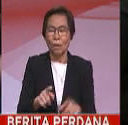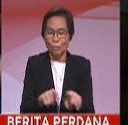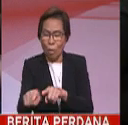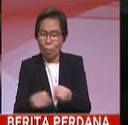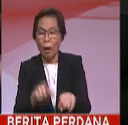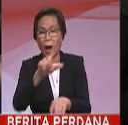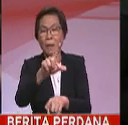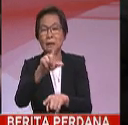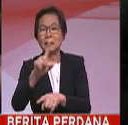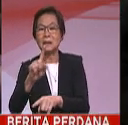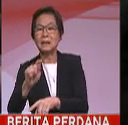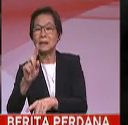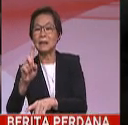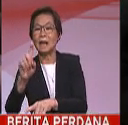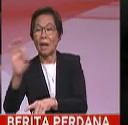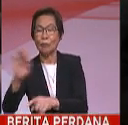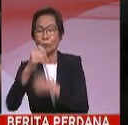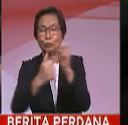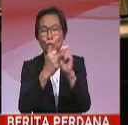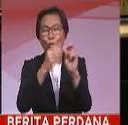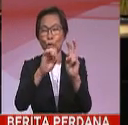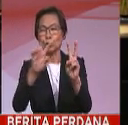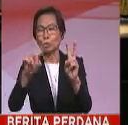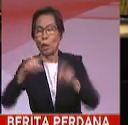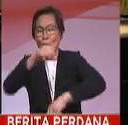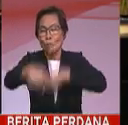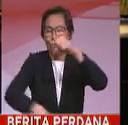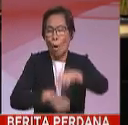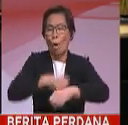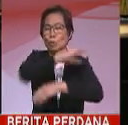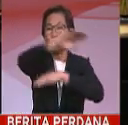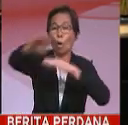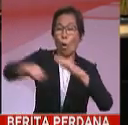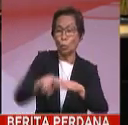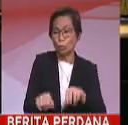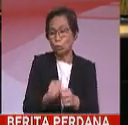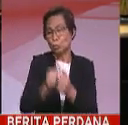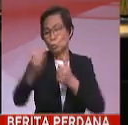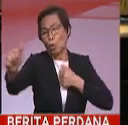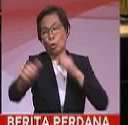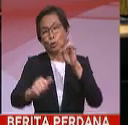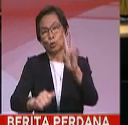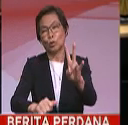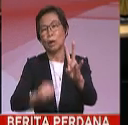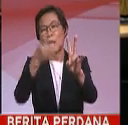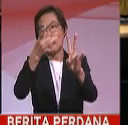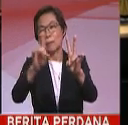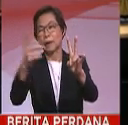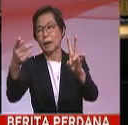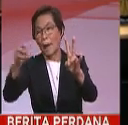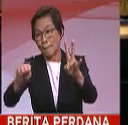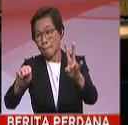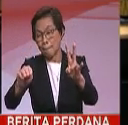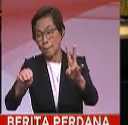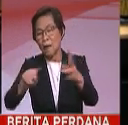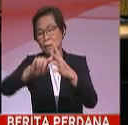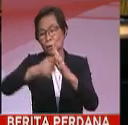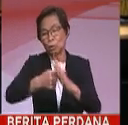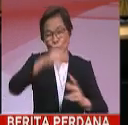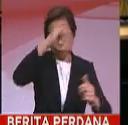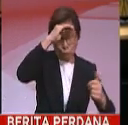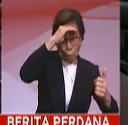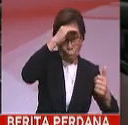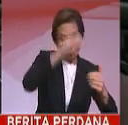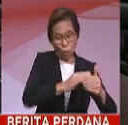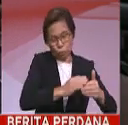Perlumbaan LTDF 2021 bakal melibatkan kayuhan keseluruhan sejauh 718 km bermula di